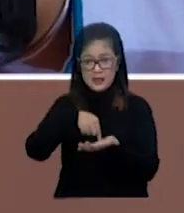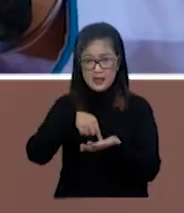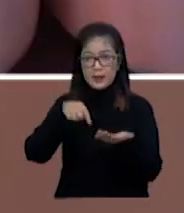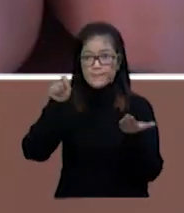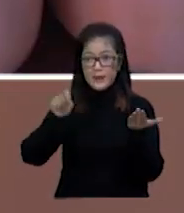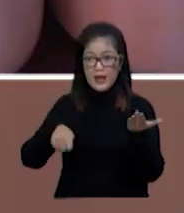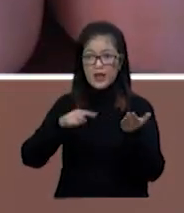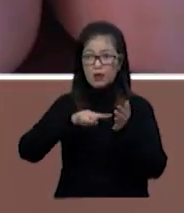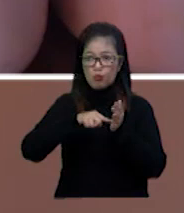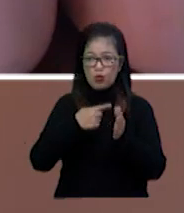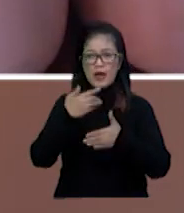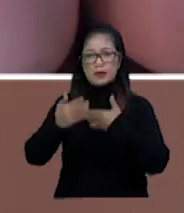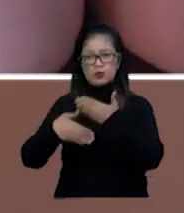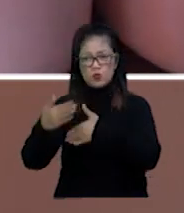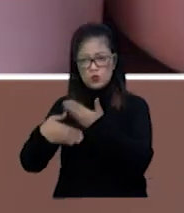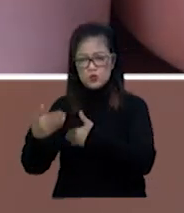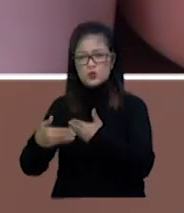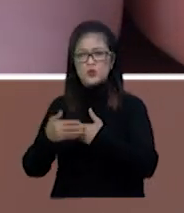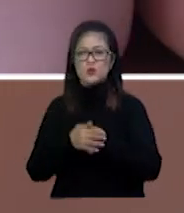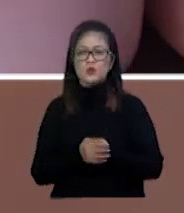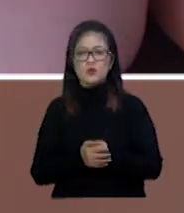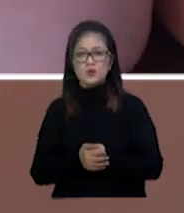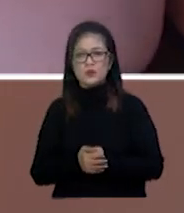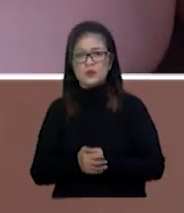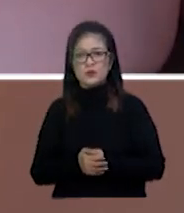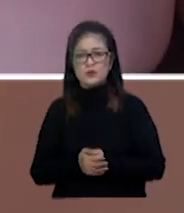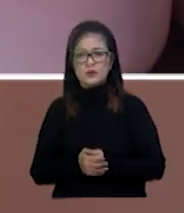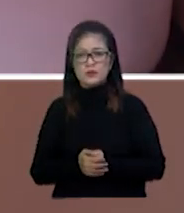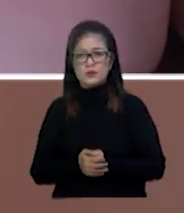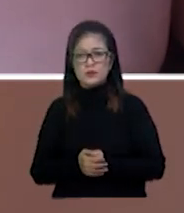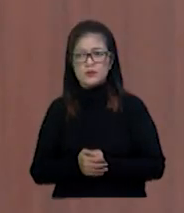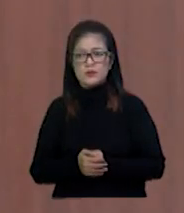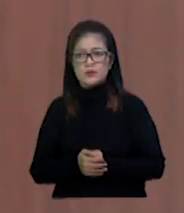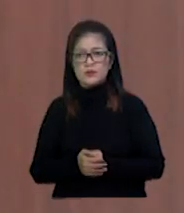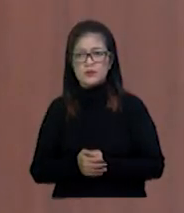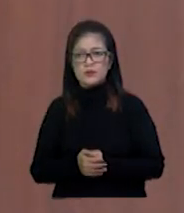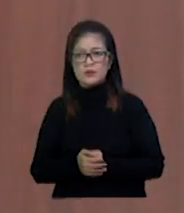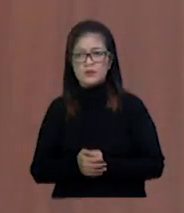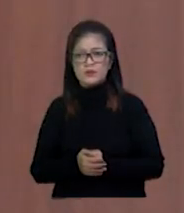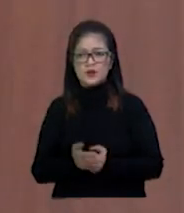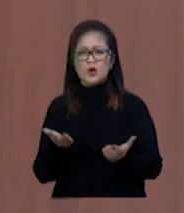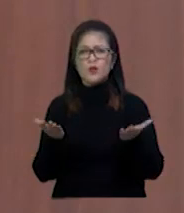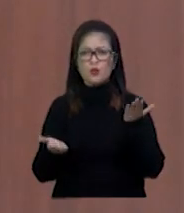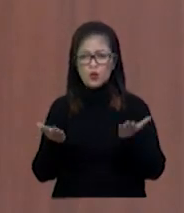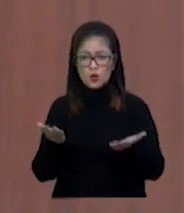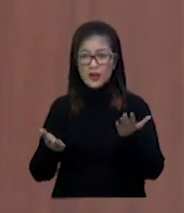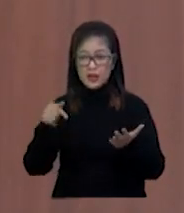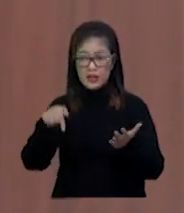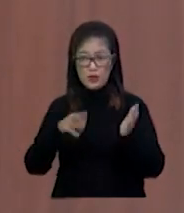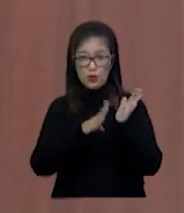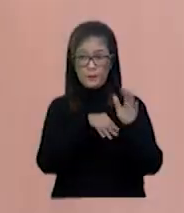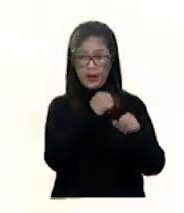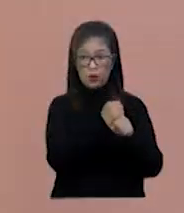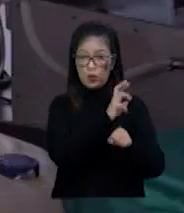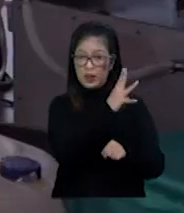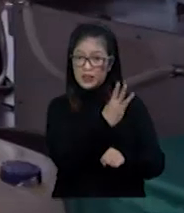ground breaking nanti mungkin di minggu ketiga atau Minggu ke-4